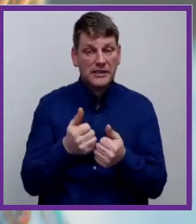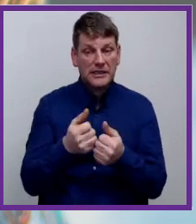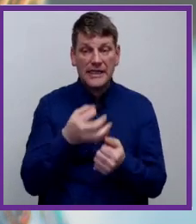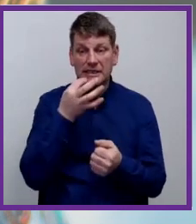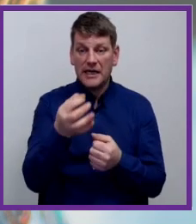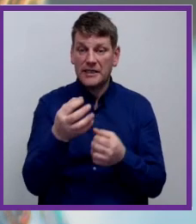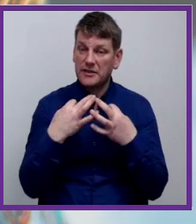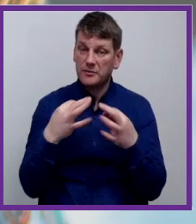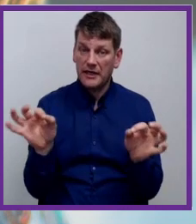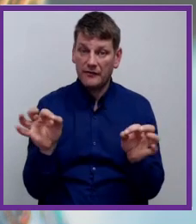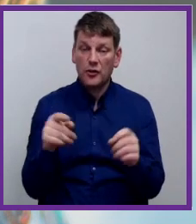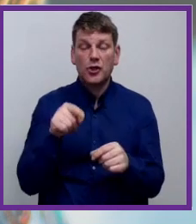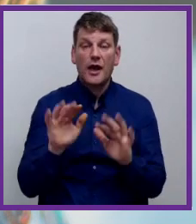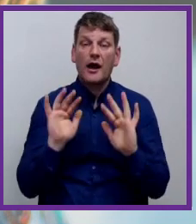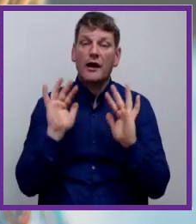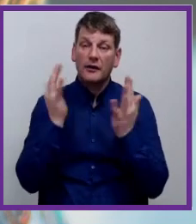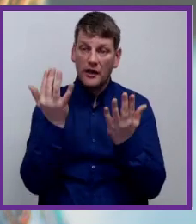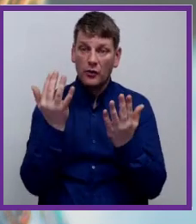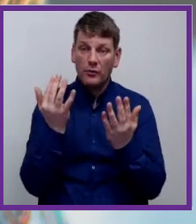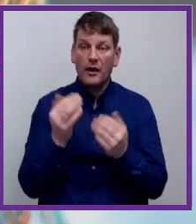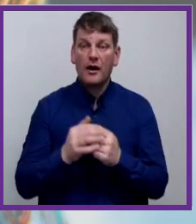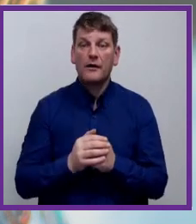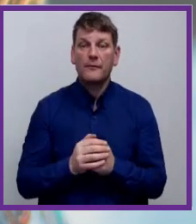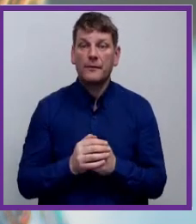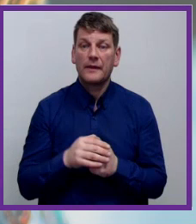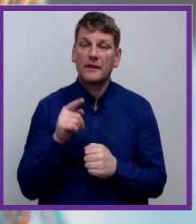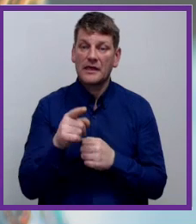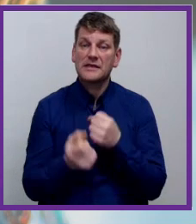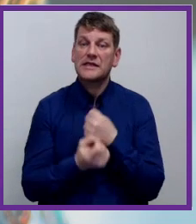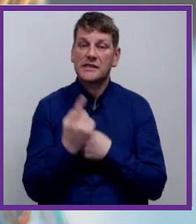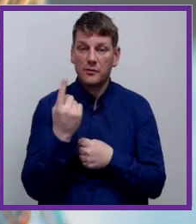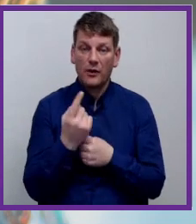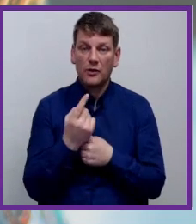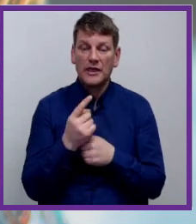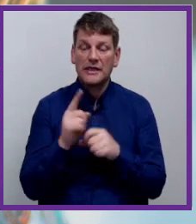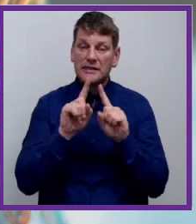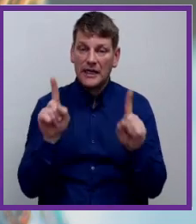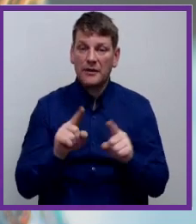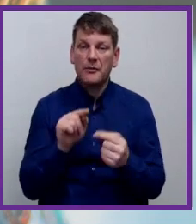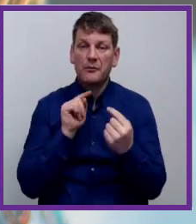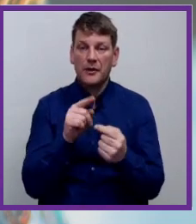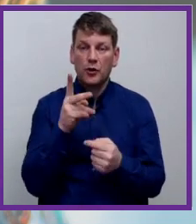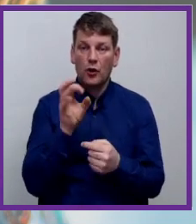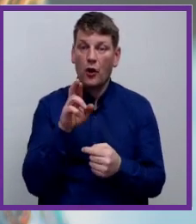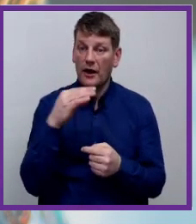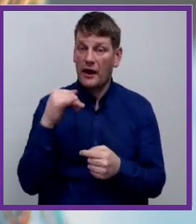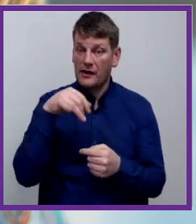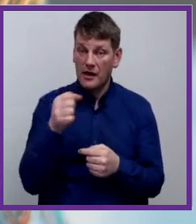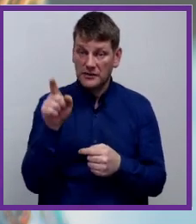izpausmes brīvību, un šajā gadījumā tas izpaudās lietā pret Korejas Republiku,